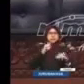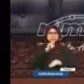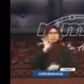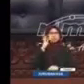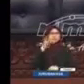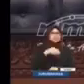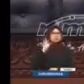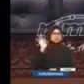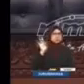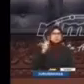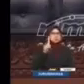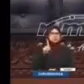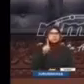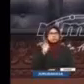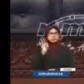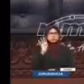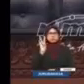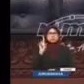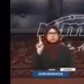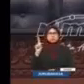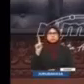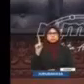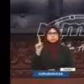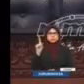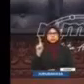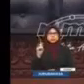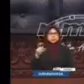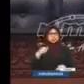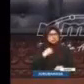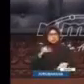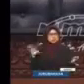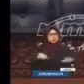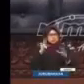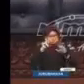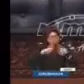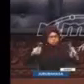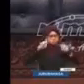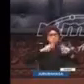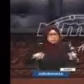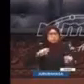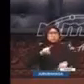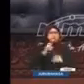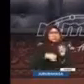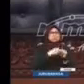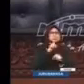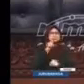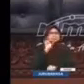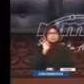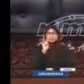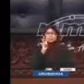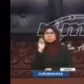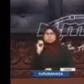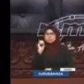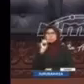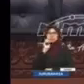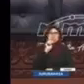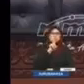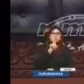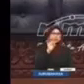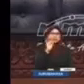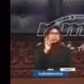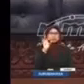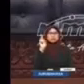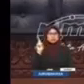29 hari bulan September 1971 dan saya buat kajian data yang dipertua pada tahun 1970 71